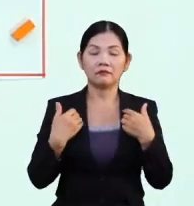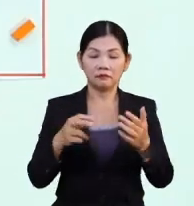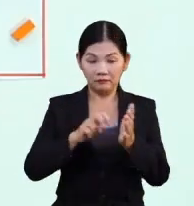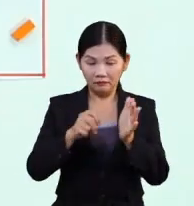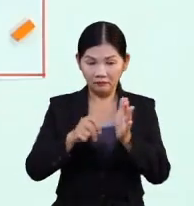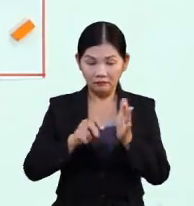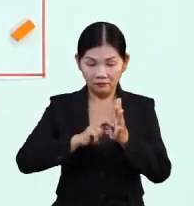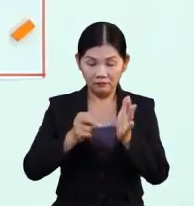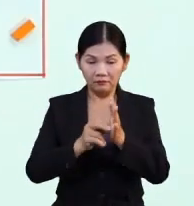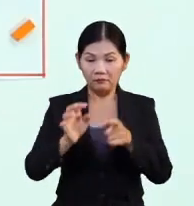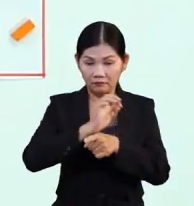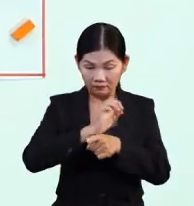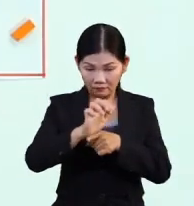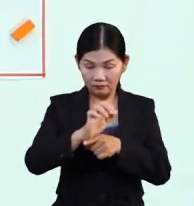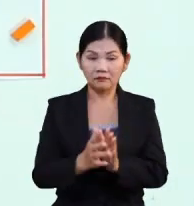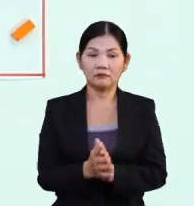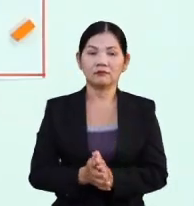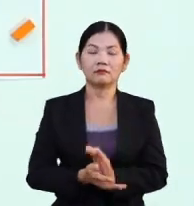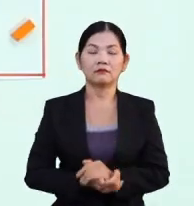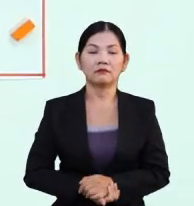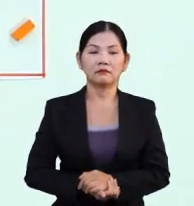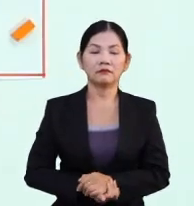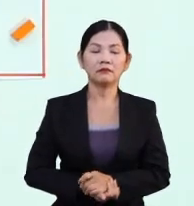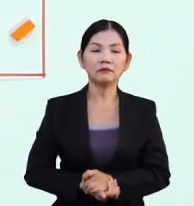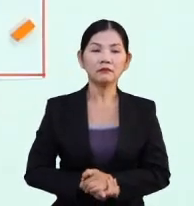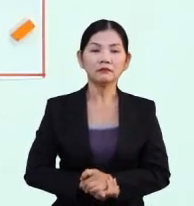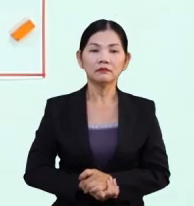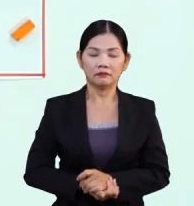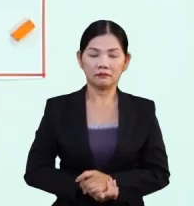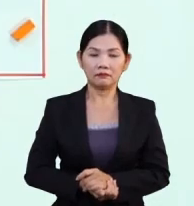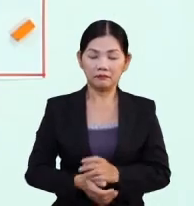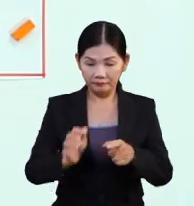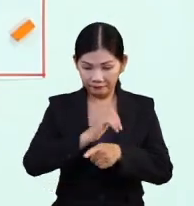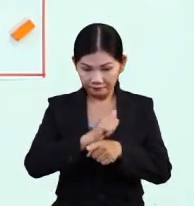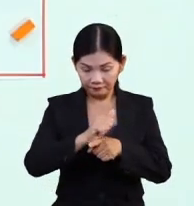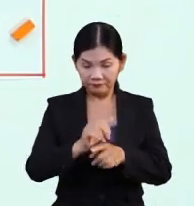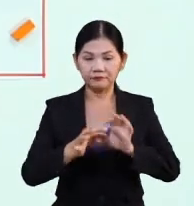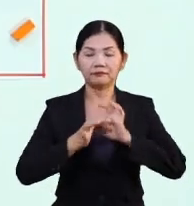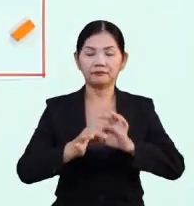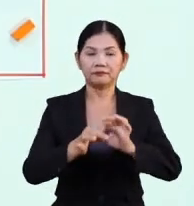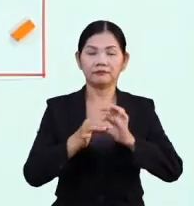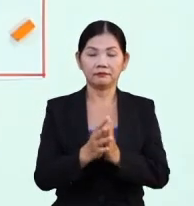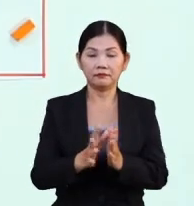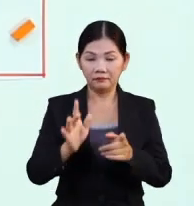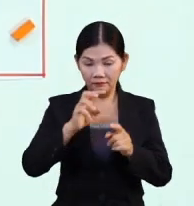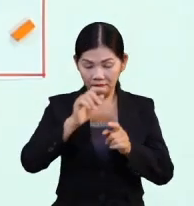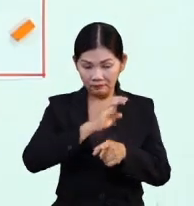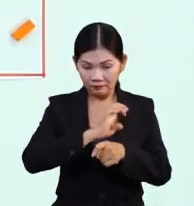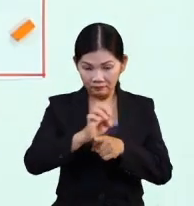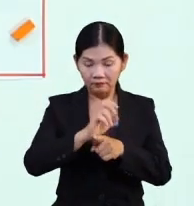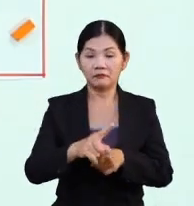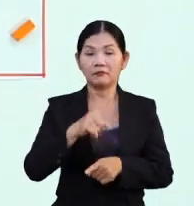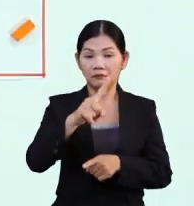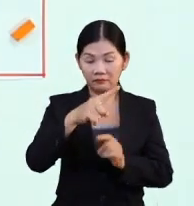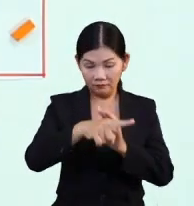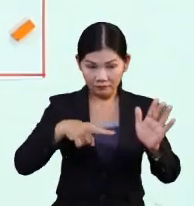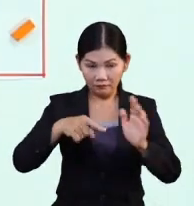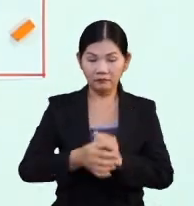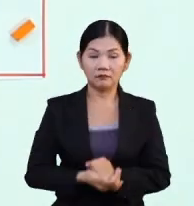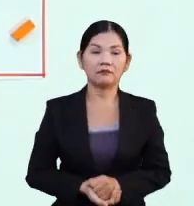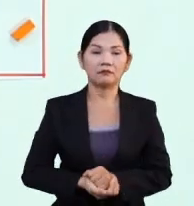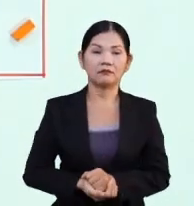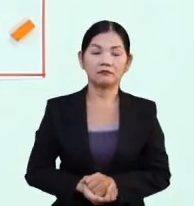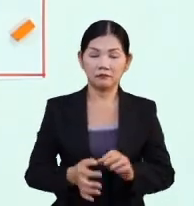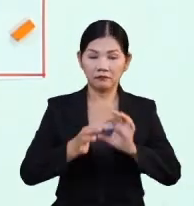តកតងទៅនឹងប្រមាណវិធីរបស់គេនេះណាកូនណាអញ្ចឹងចំណោទរបស់អ្នកគ្រូតកតងទៅនឹងប្រមាណវិធីដកអត់កូនចា